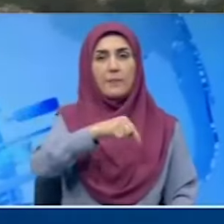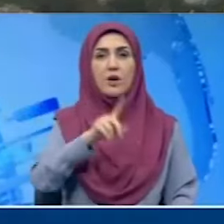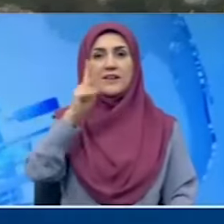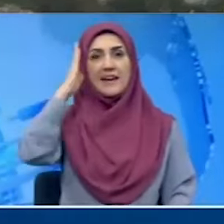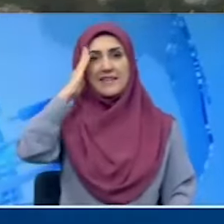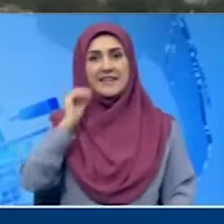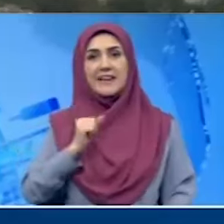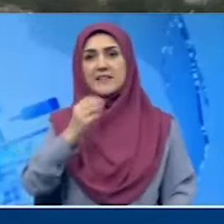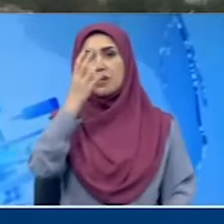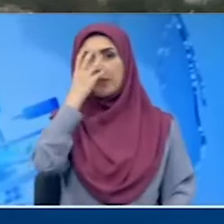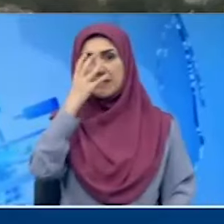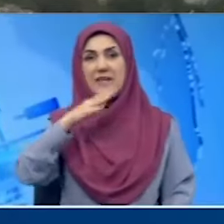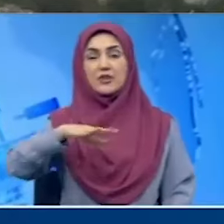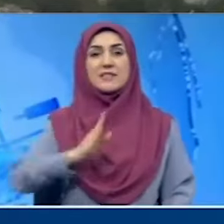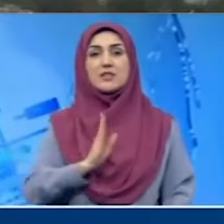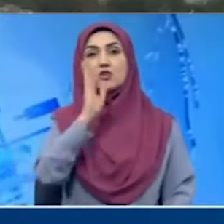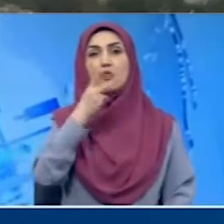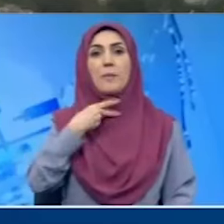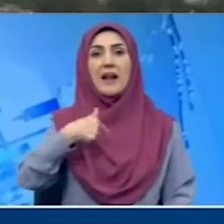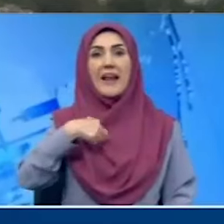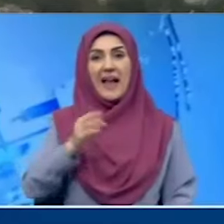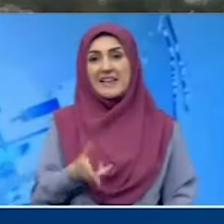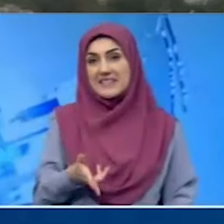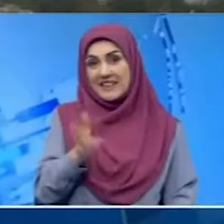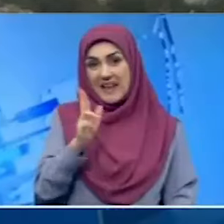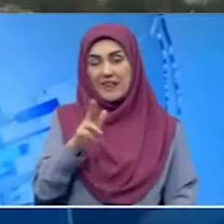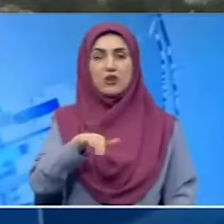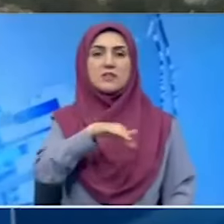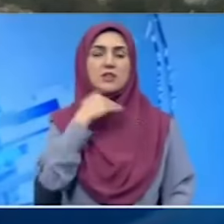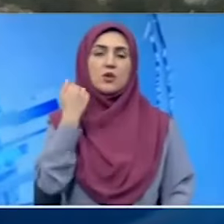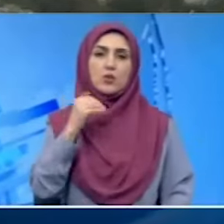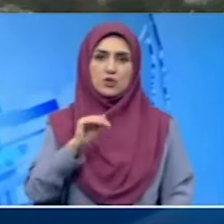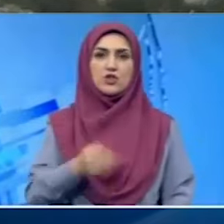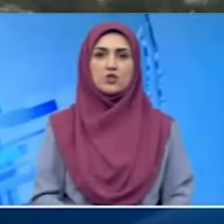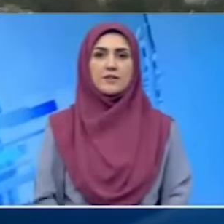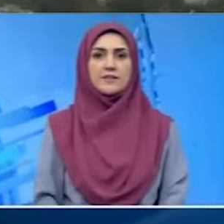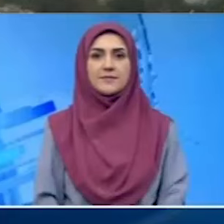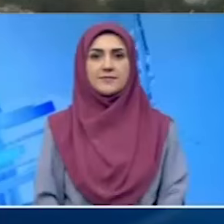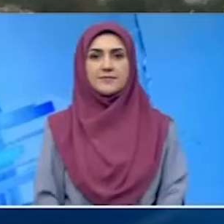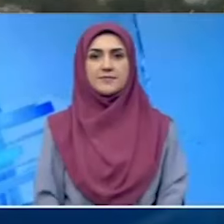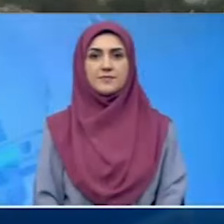صهیونیست نیز در منطقه جبالیا در شمال نوار غزه هدف گلوله قرار گرفت.